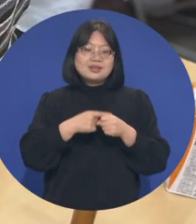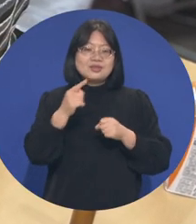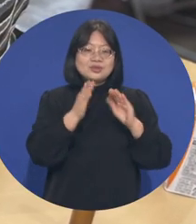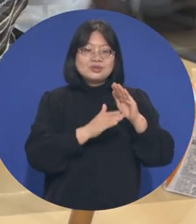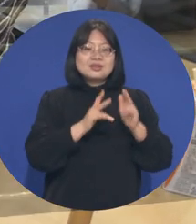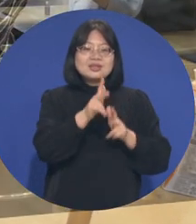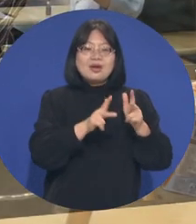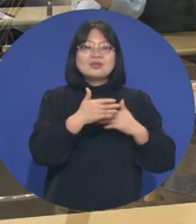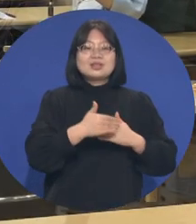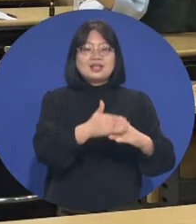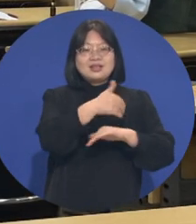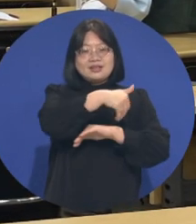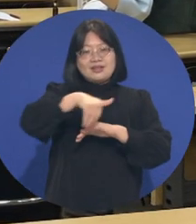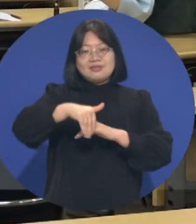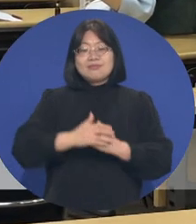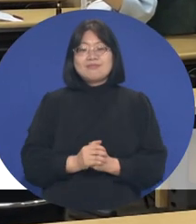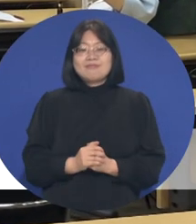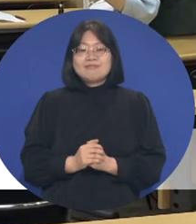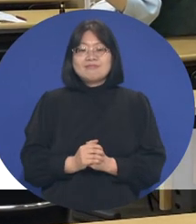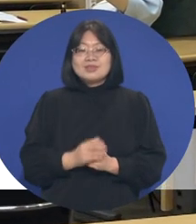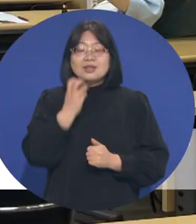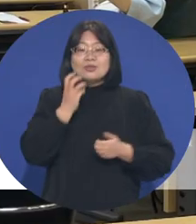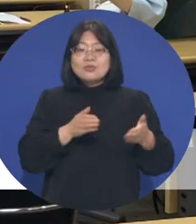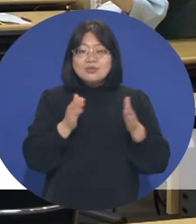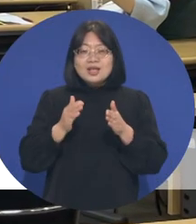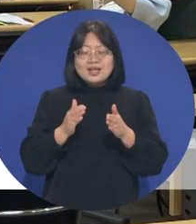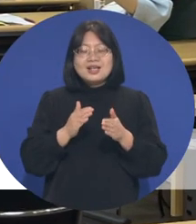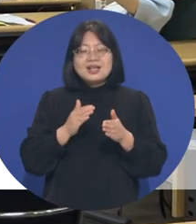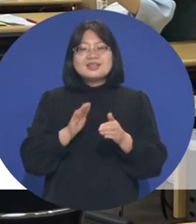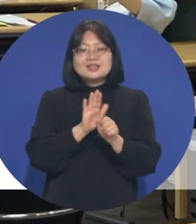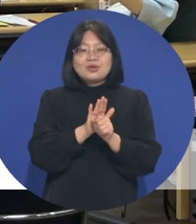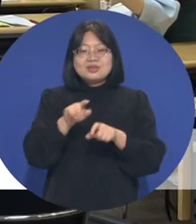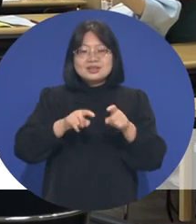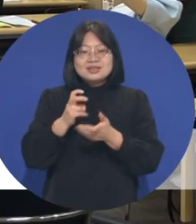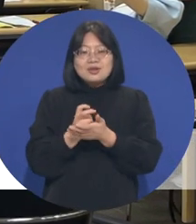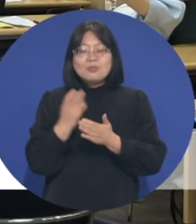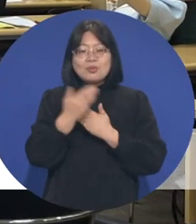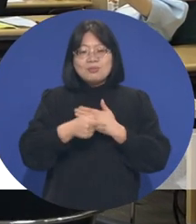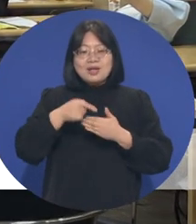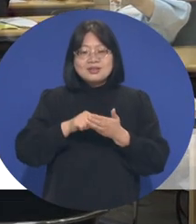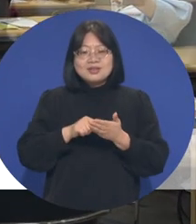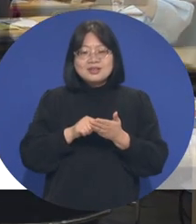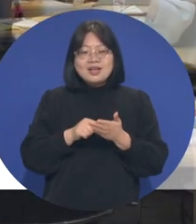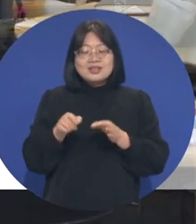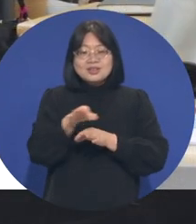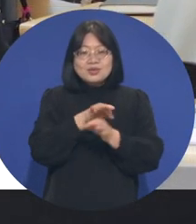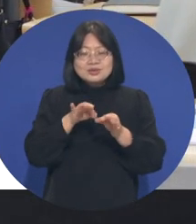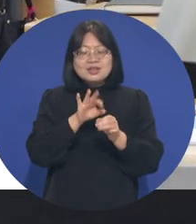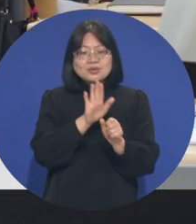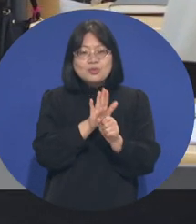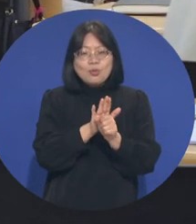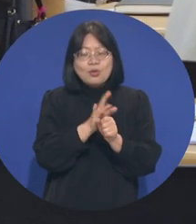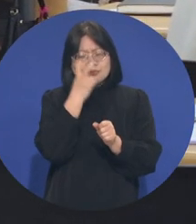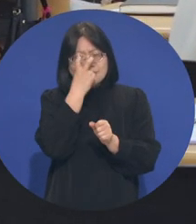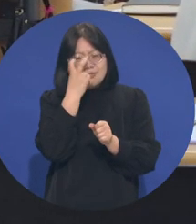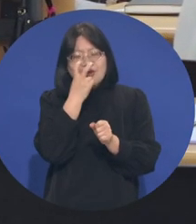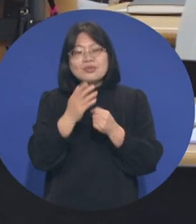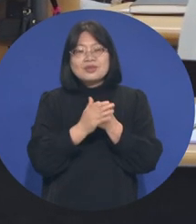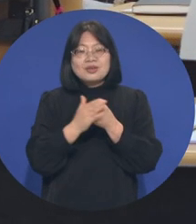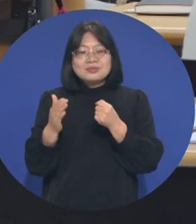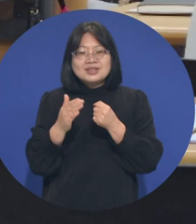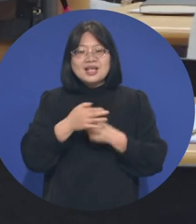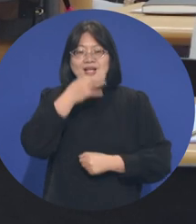사업으로 시행해 나갈 방침입니다 이처럼 경기도의 지원 책들은 몸과 마음 경제적인 부분까지 두루 돌본다는